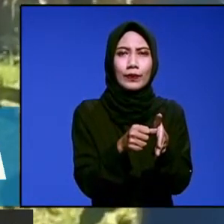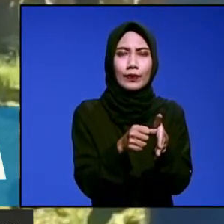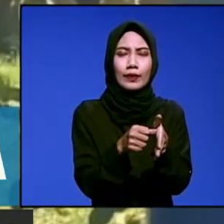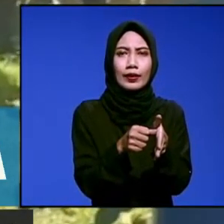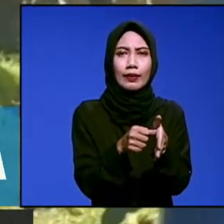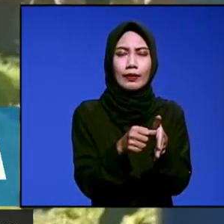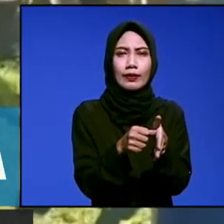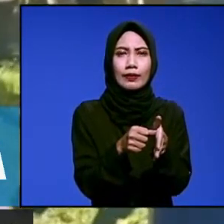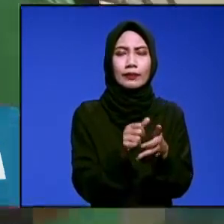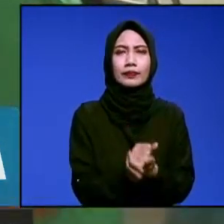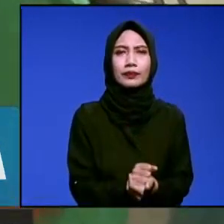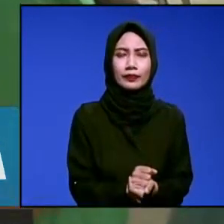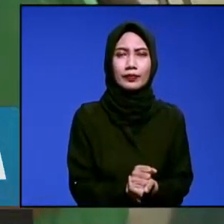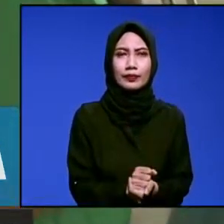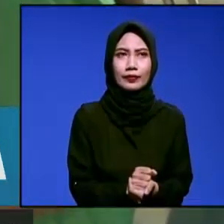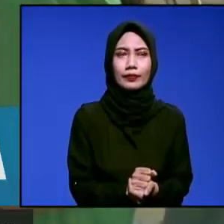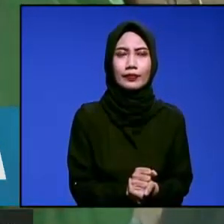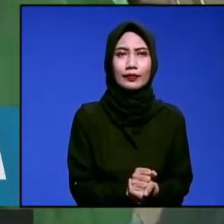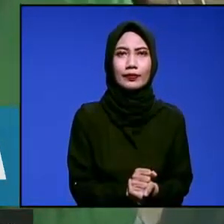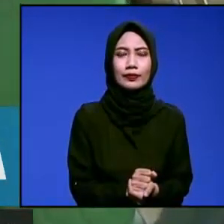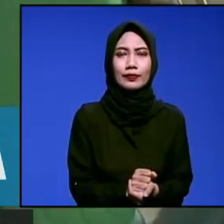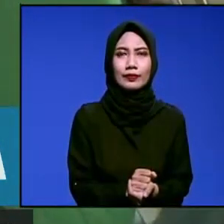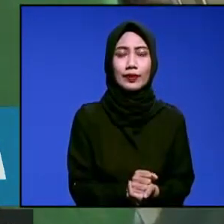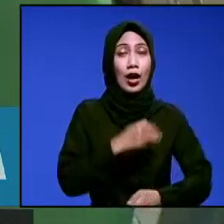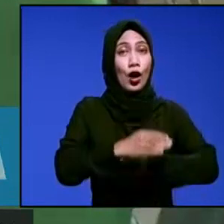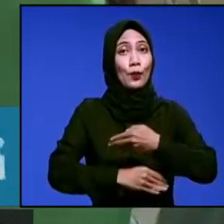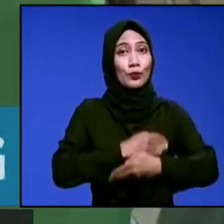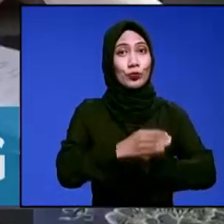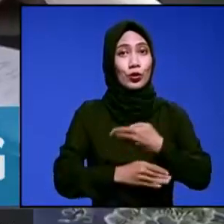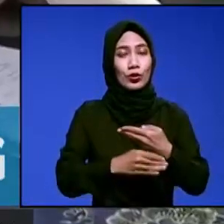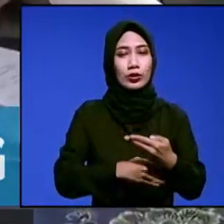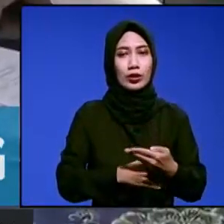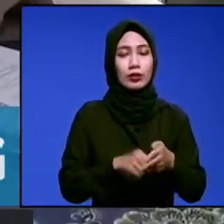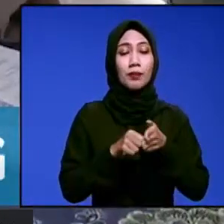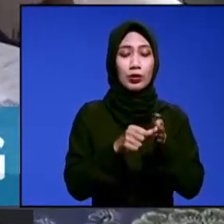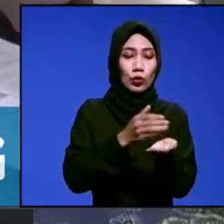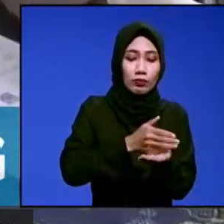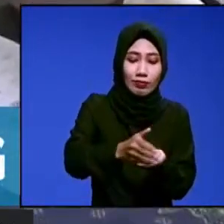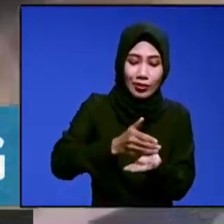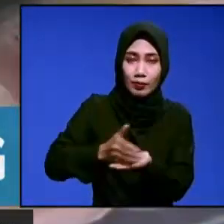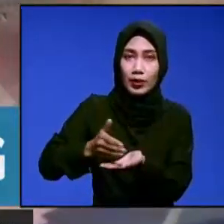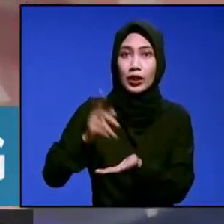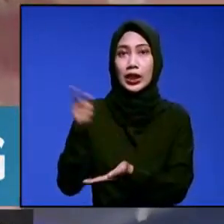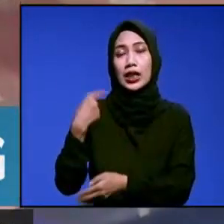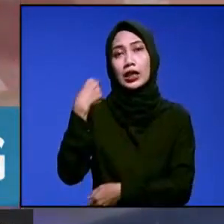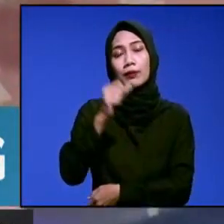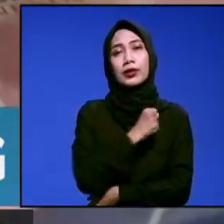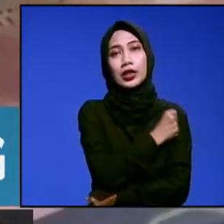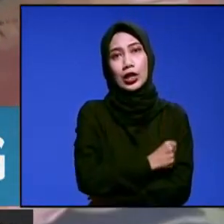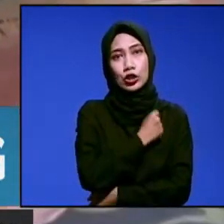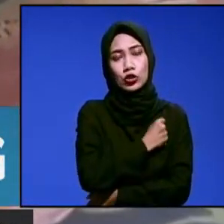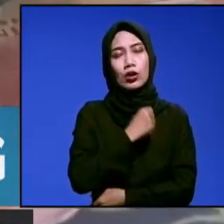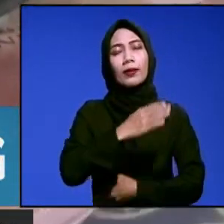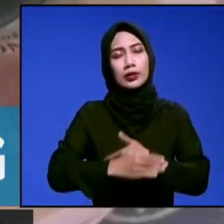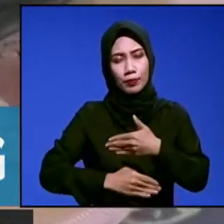terhadap PDIP hingga kini proses pembagian bantuan sosial tunai dari Kementerian Sosial di Situbondo masih